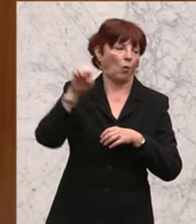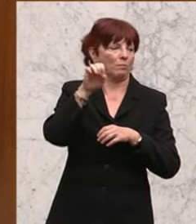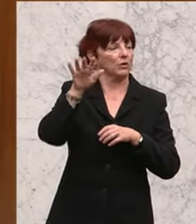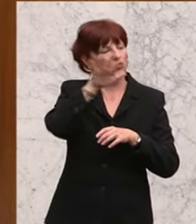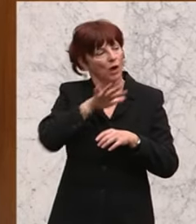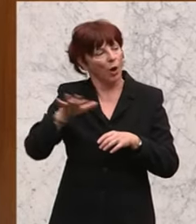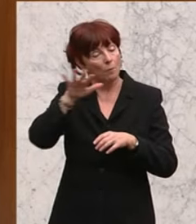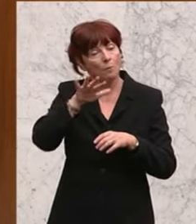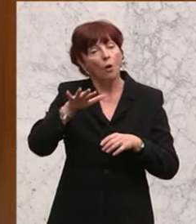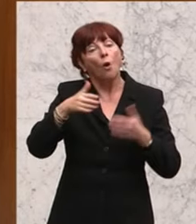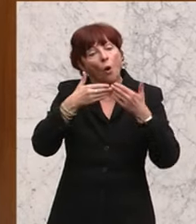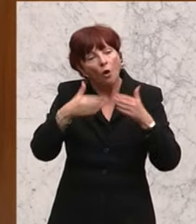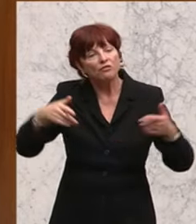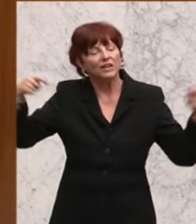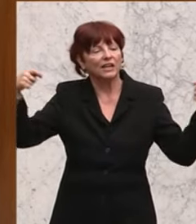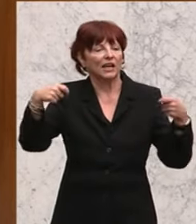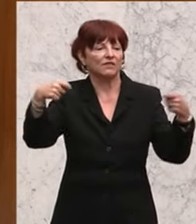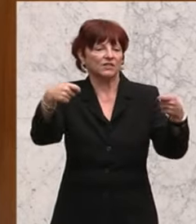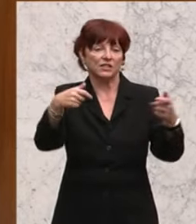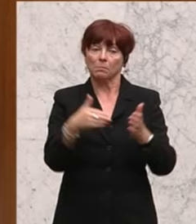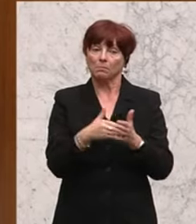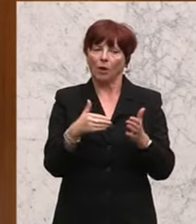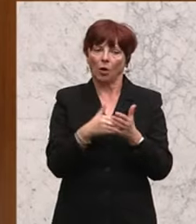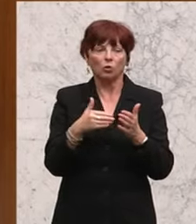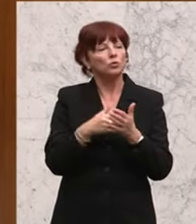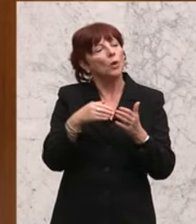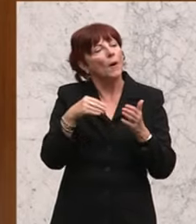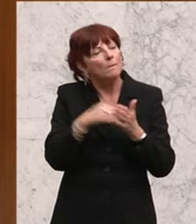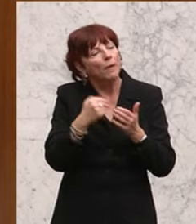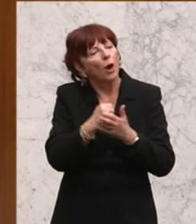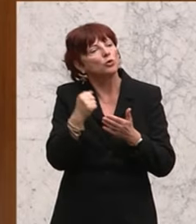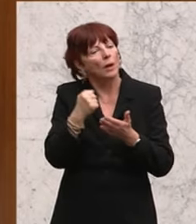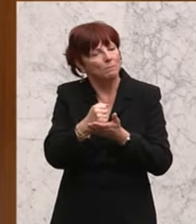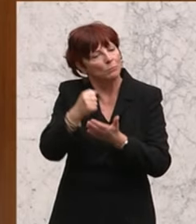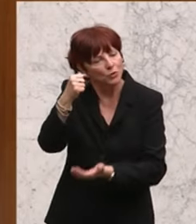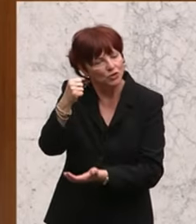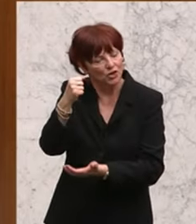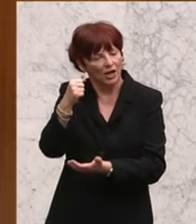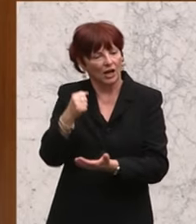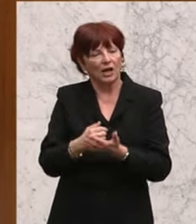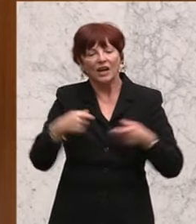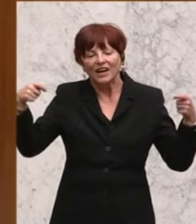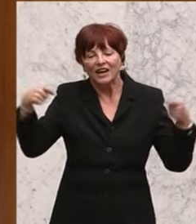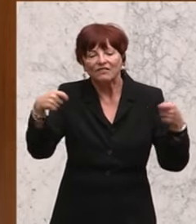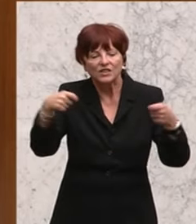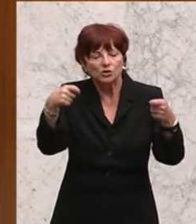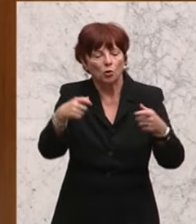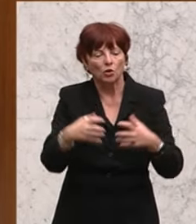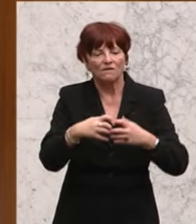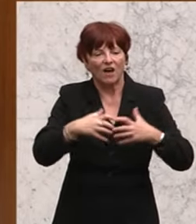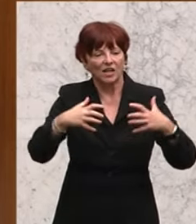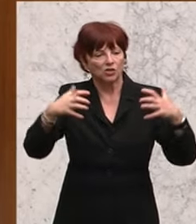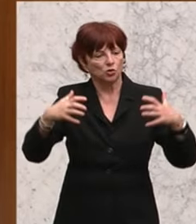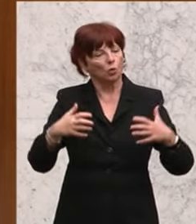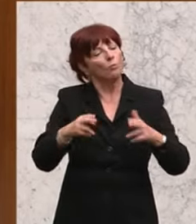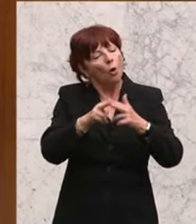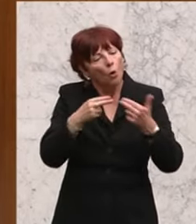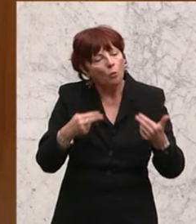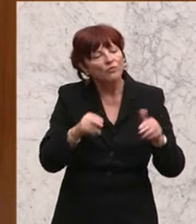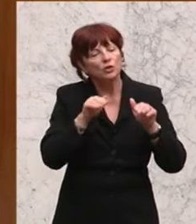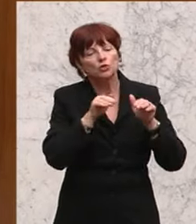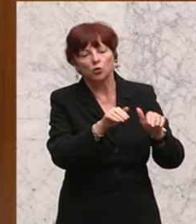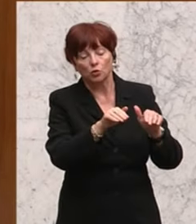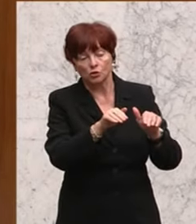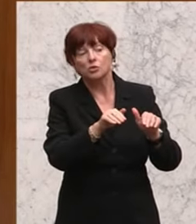öffentlichen Investitionen. Wir brauchen diese Spielräume, um Investitionen, die in Wachstum und in die Umweltaktivitäten, in Umweltschutz